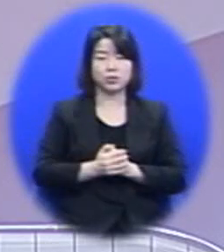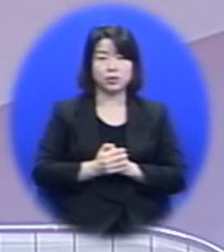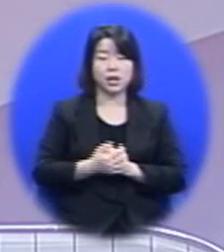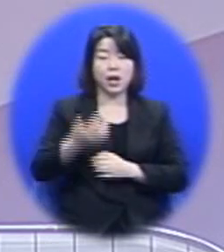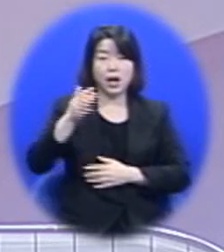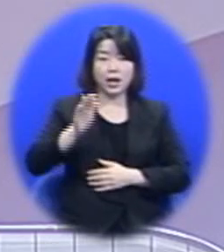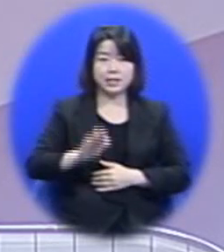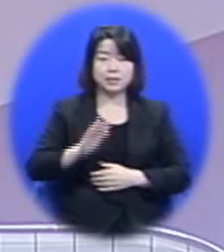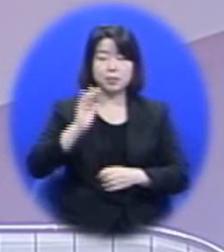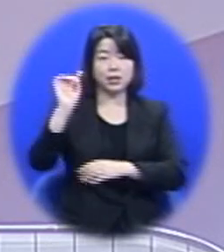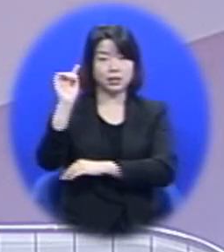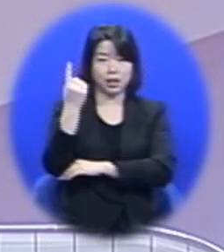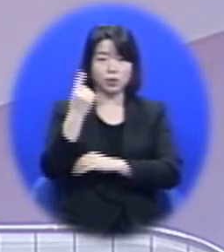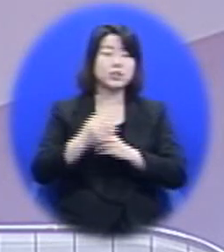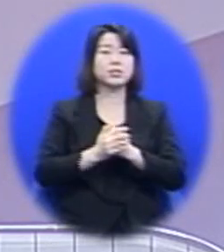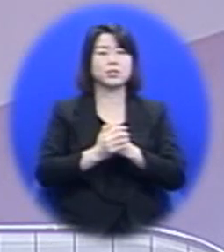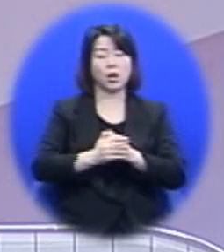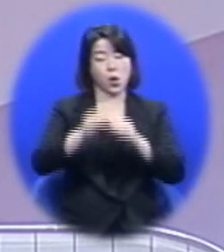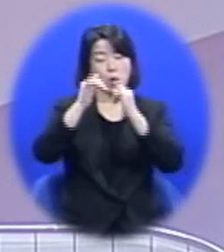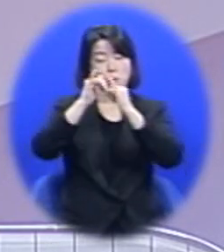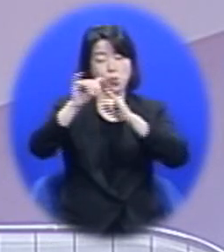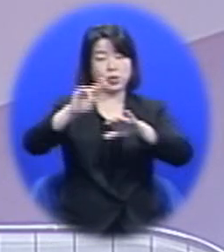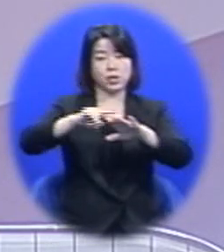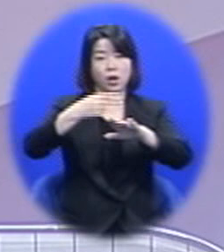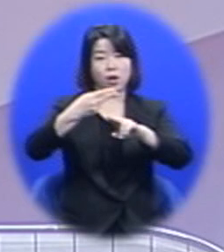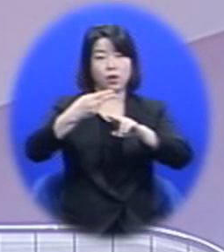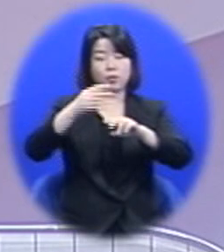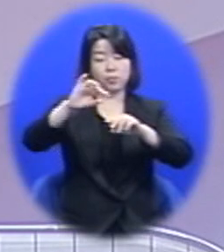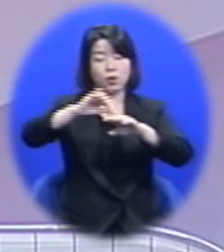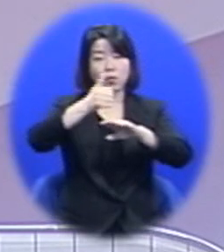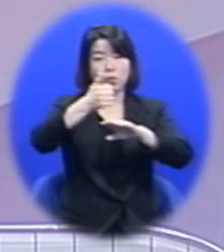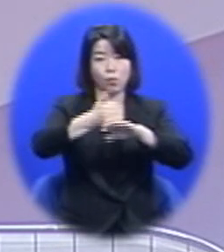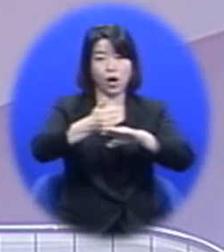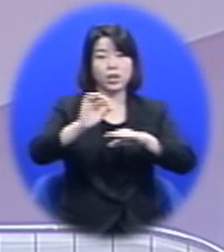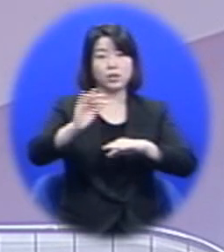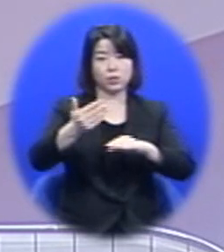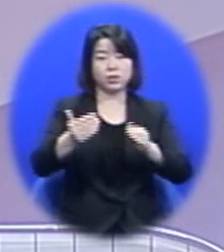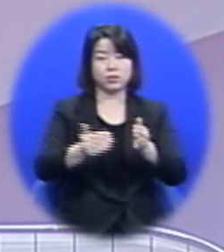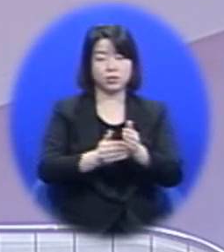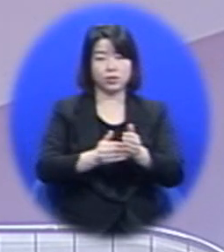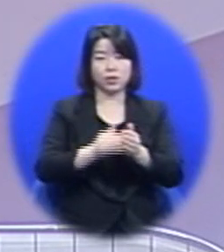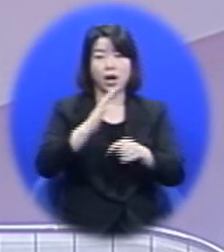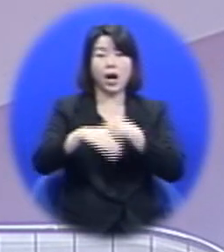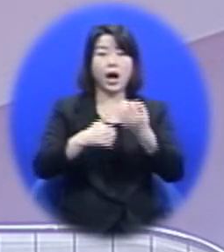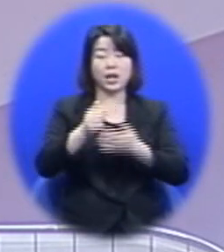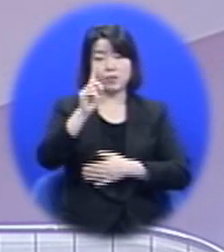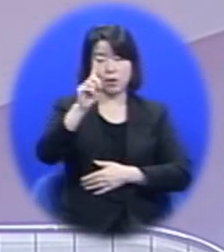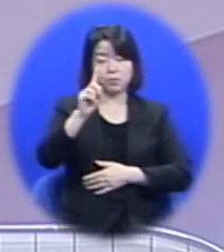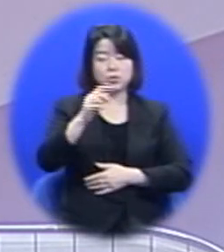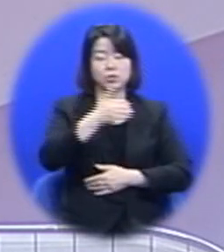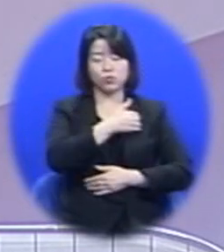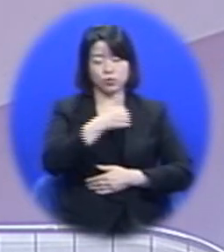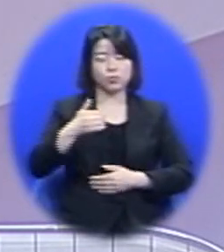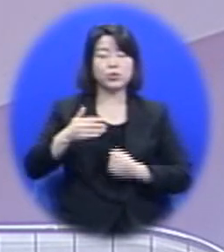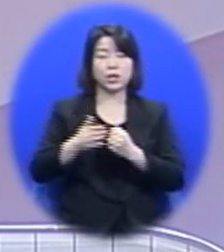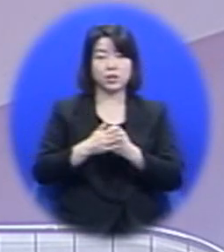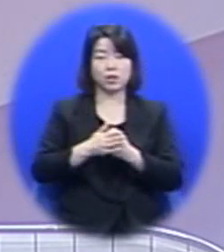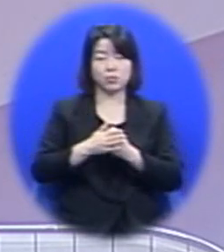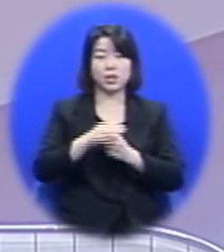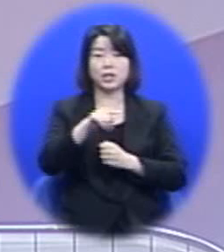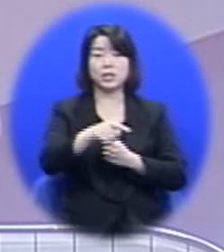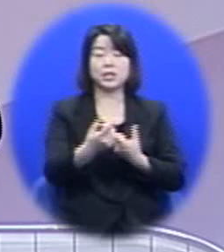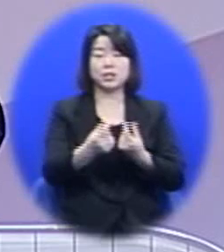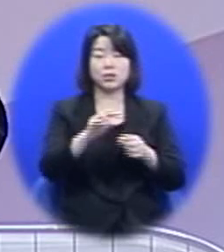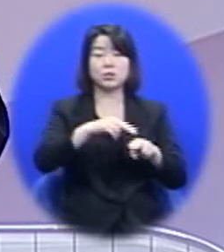그렇지만 다윗은 위대한 왕이 됐습니다. 하나님 한 분이면 충분하니까 다윗에게